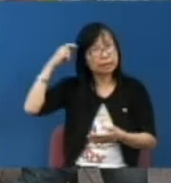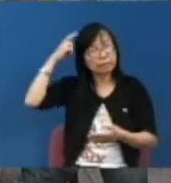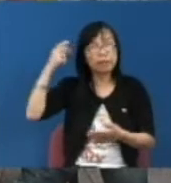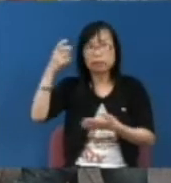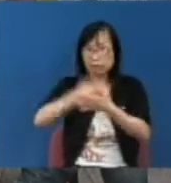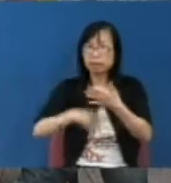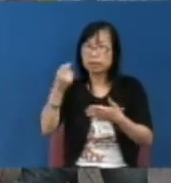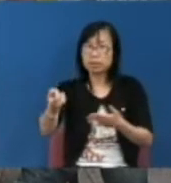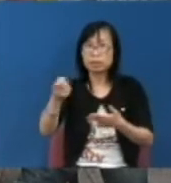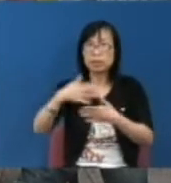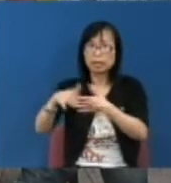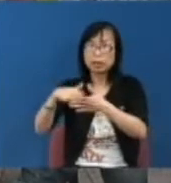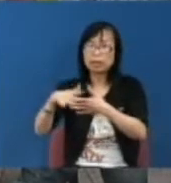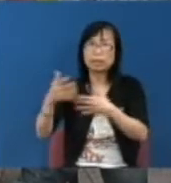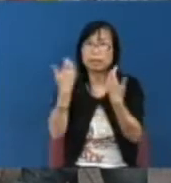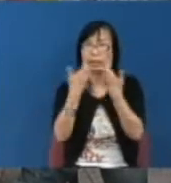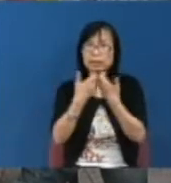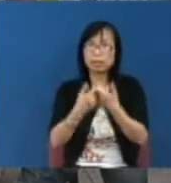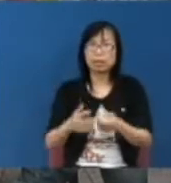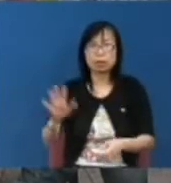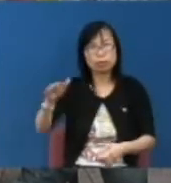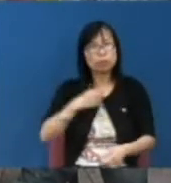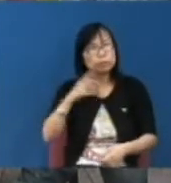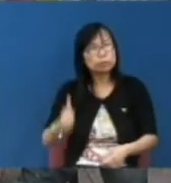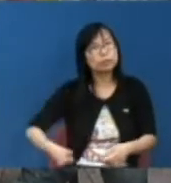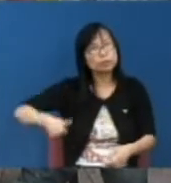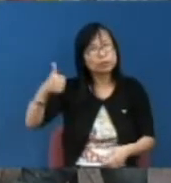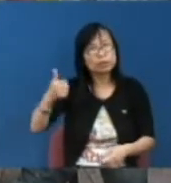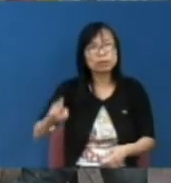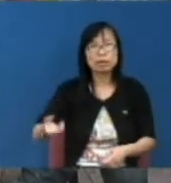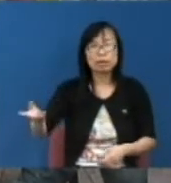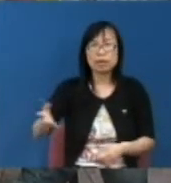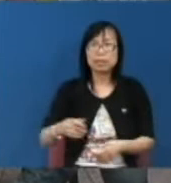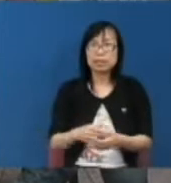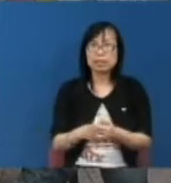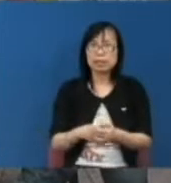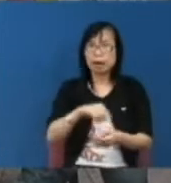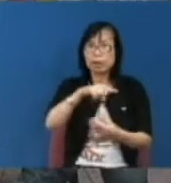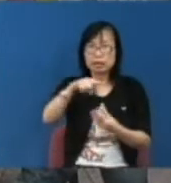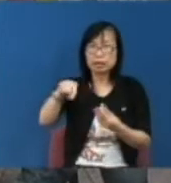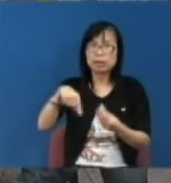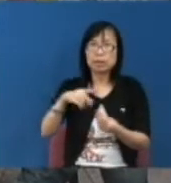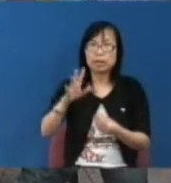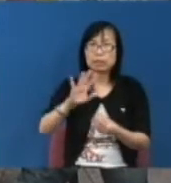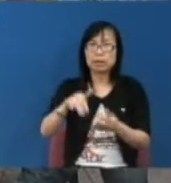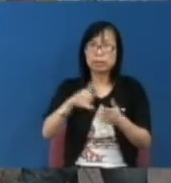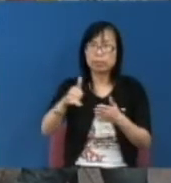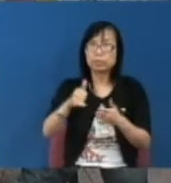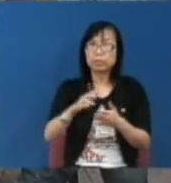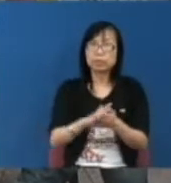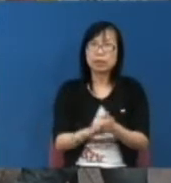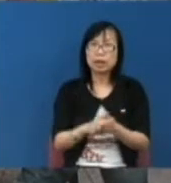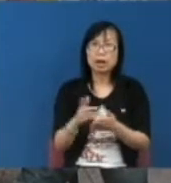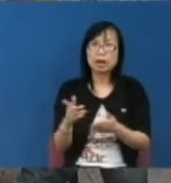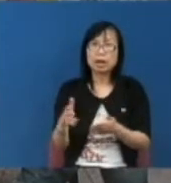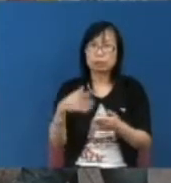另一方面都可以計數咯。所以其實最成功咧就係應該係 zero energy 啊嘛，冇入亦都冇出啦嘛。咁變咗而